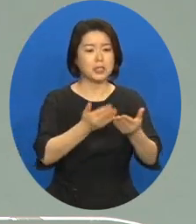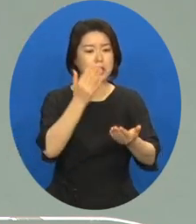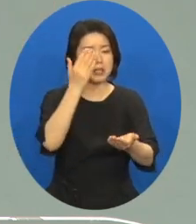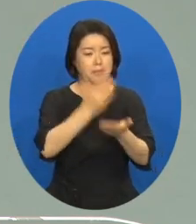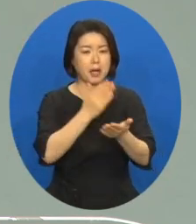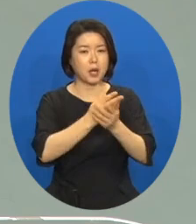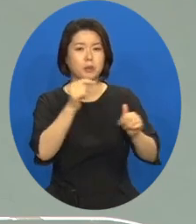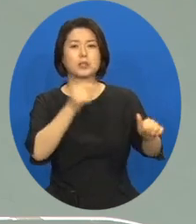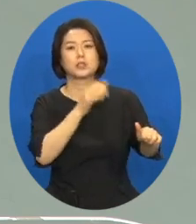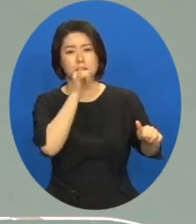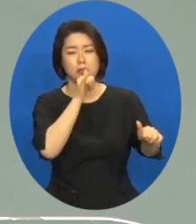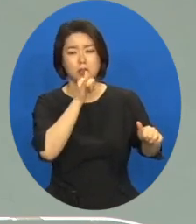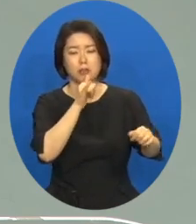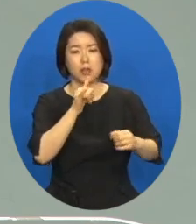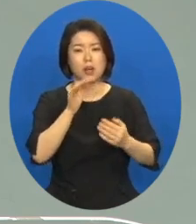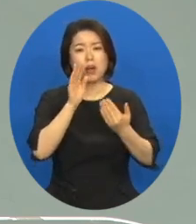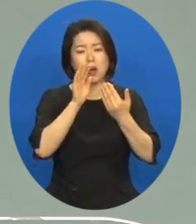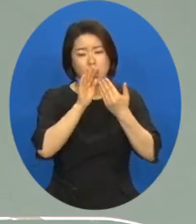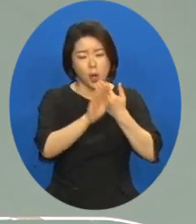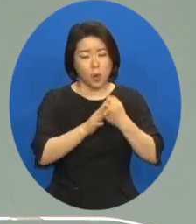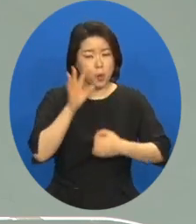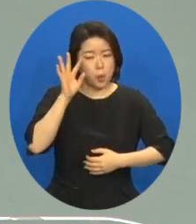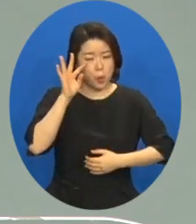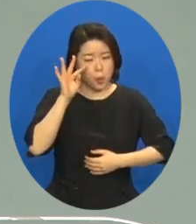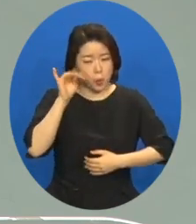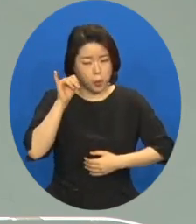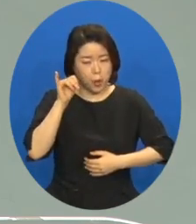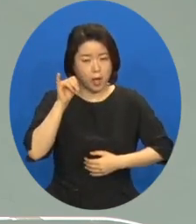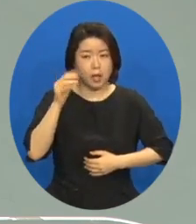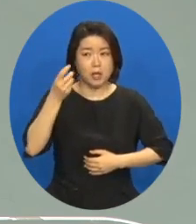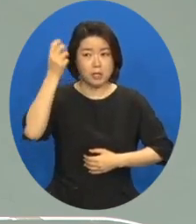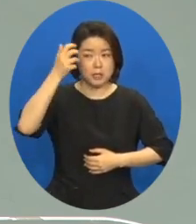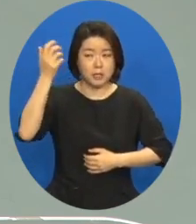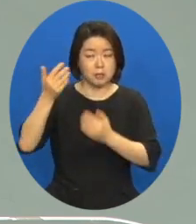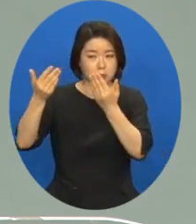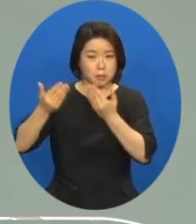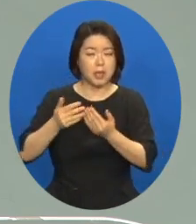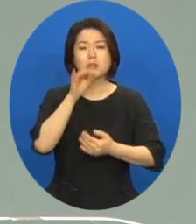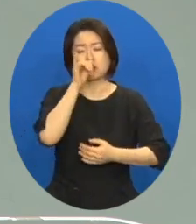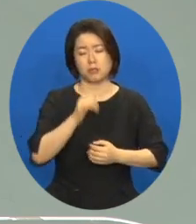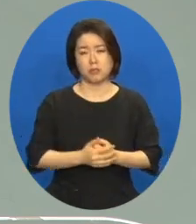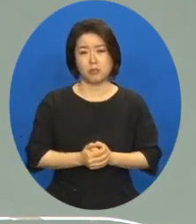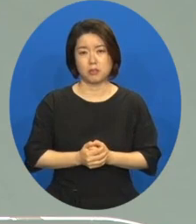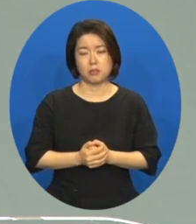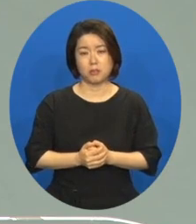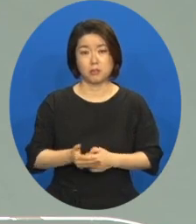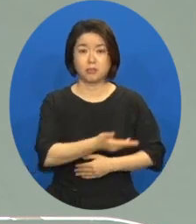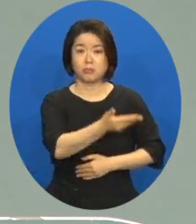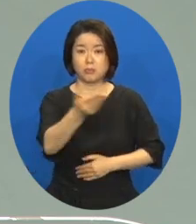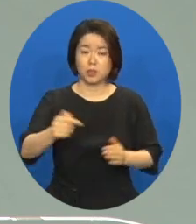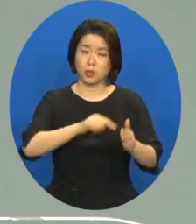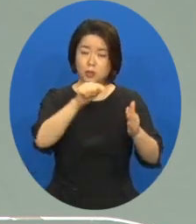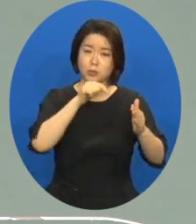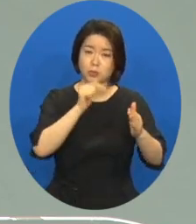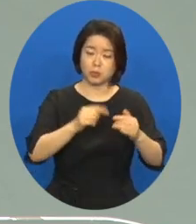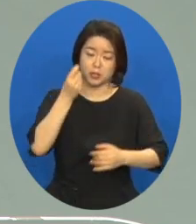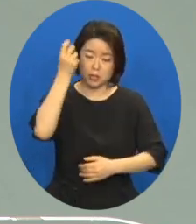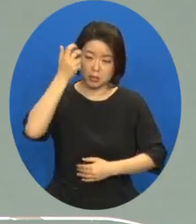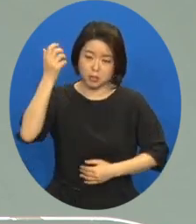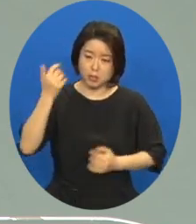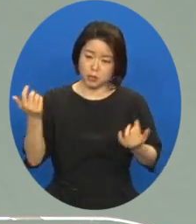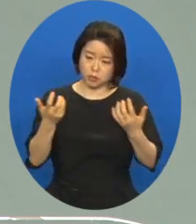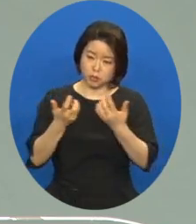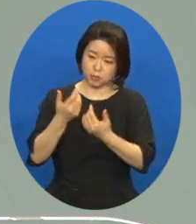결국은 그렇게 받은 거예요. 그게 진짜 구하는 거예요. 여러분 속에 성령 충만함을 받기를 갈망이